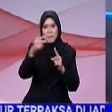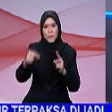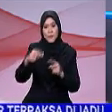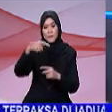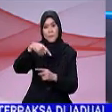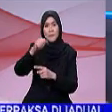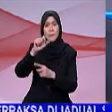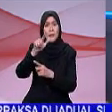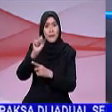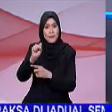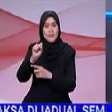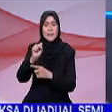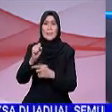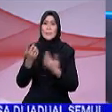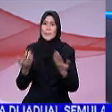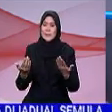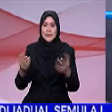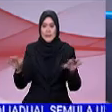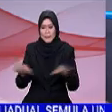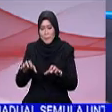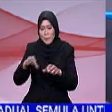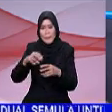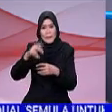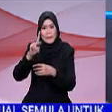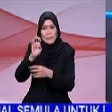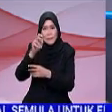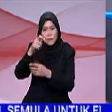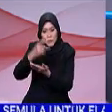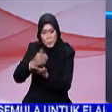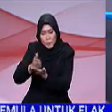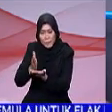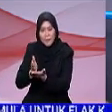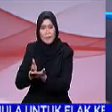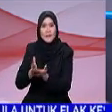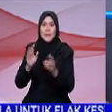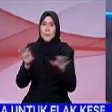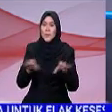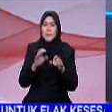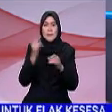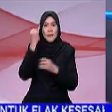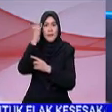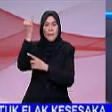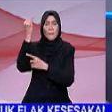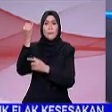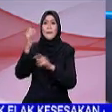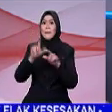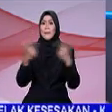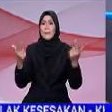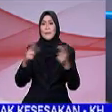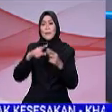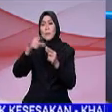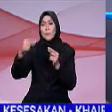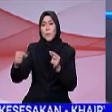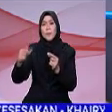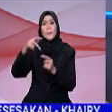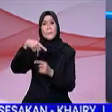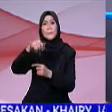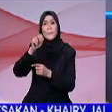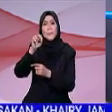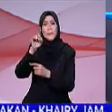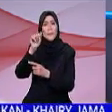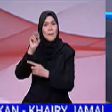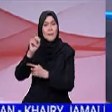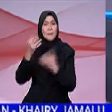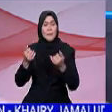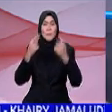daun palas, pembuatan ketupat kini diperbagaikan. Di Alustar misalnya, ketupat menggunakan daun pandan kini semakin